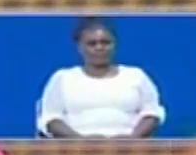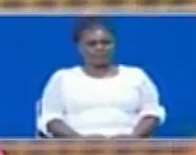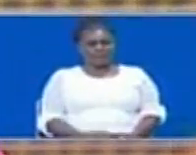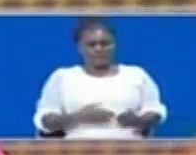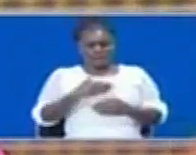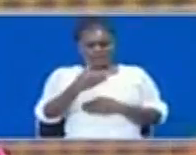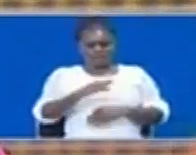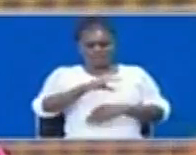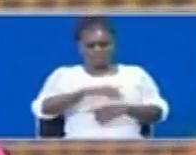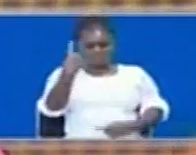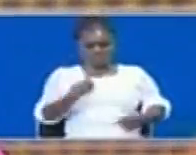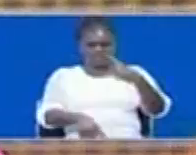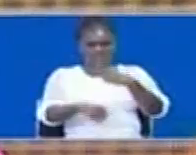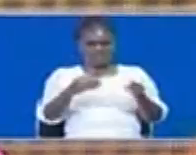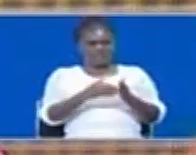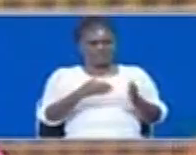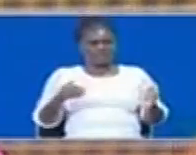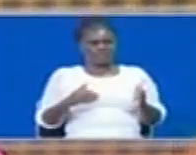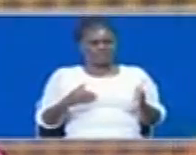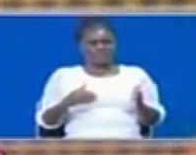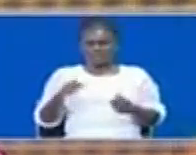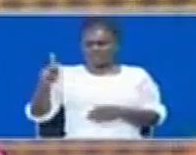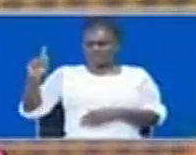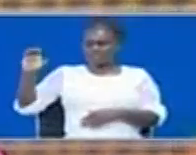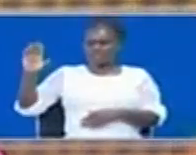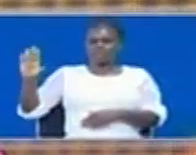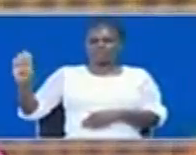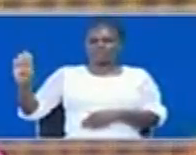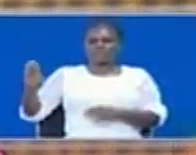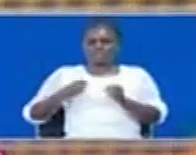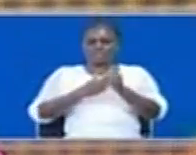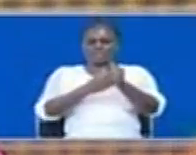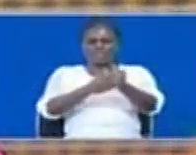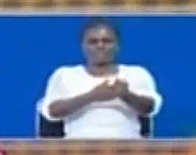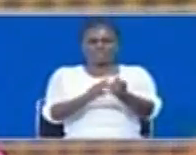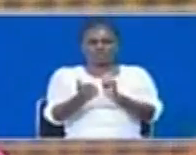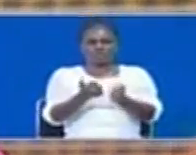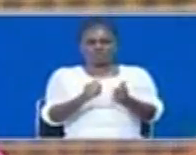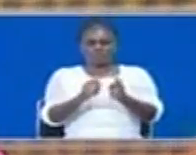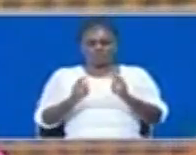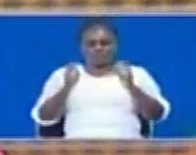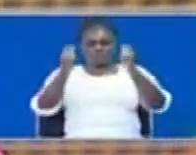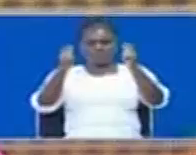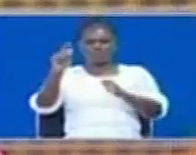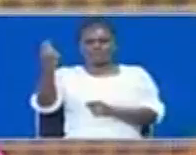Baada ya kupata ushindi dhidi ya Strathmore Lions, timu ya KCB inashikilia uongozi wa jedwali la kombe la Kenya Cup kwa alama 50.